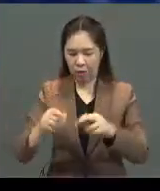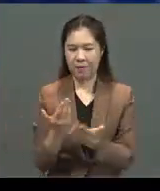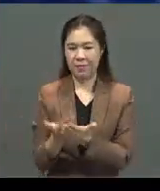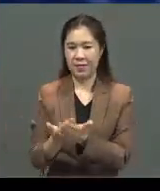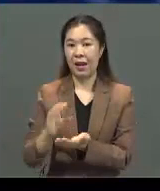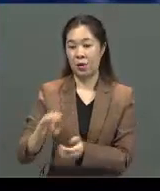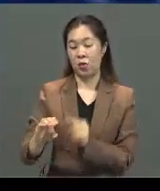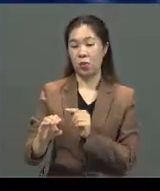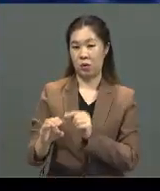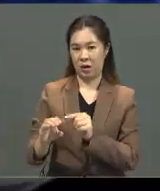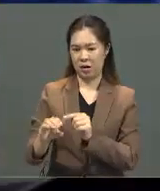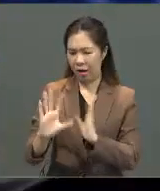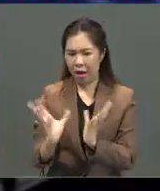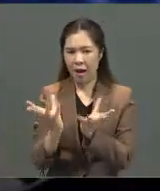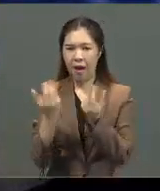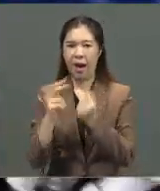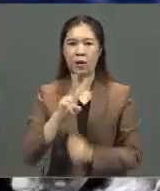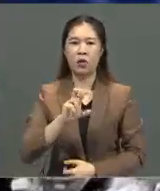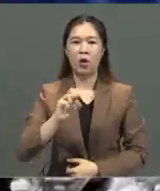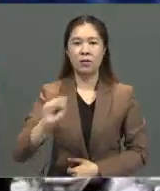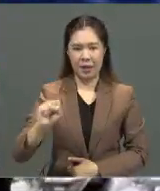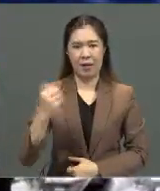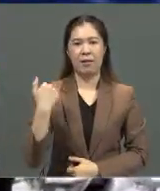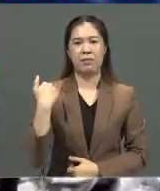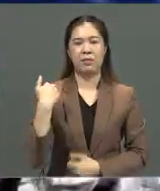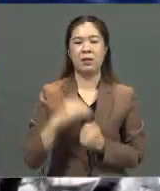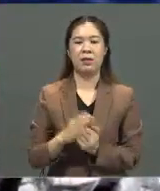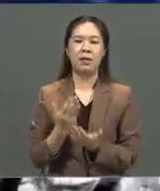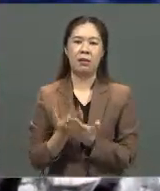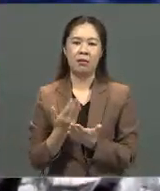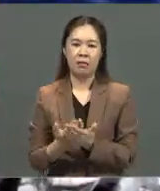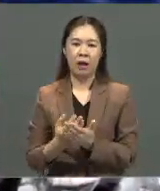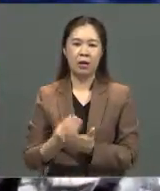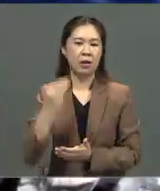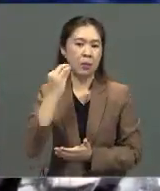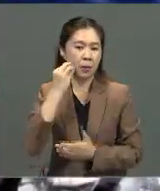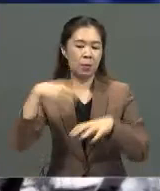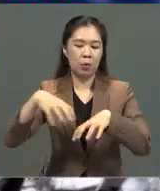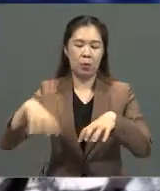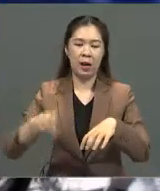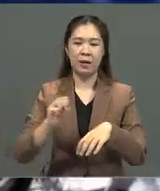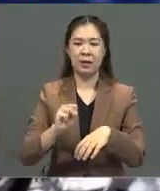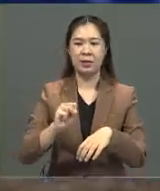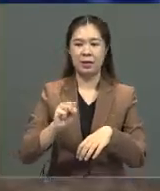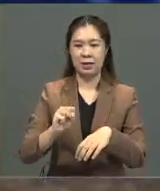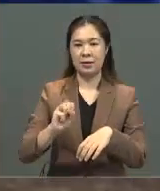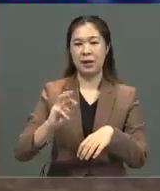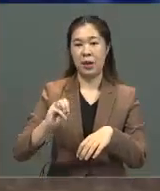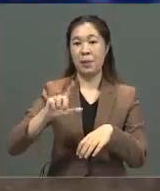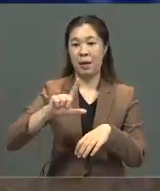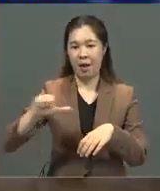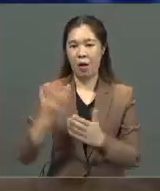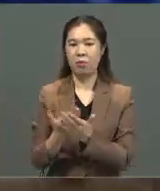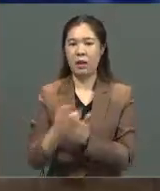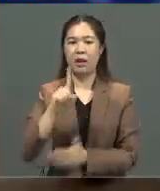กองทุนเงินล้านนั้นหายไปกว่า 200,000 บาทรวมถึงเงินสัจจะหมู่บ้านและเงิน SML ส่งเสริมอาชีพก็หายไปร่